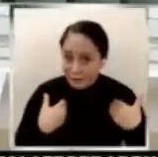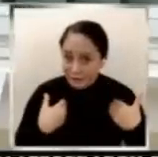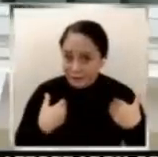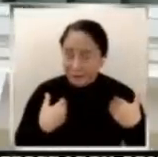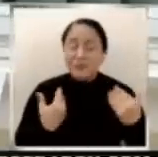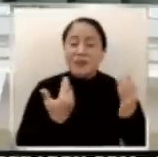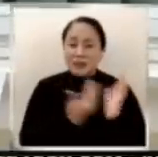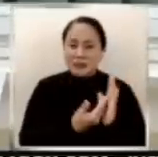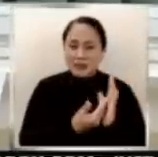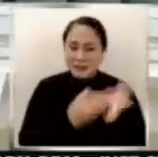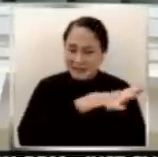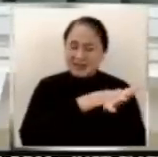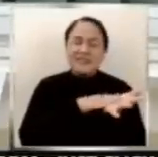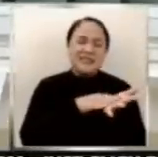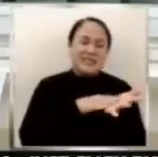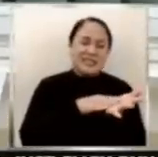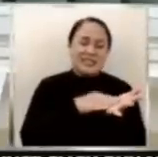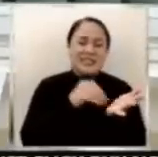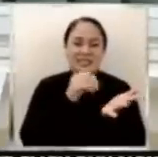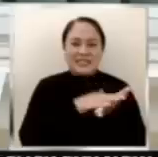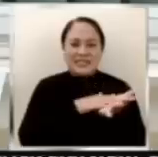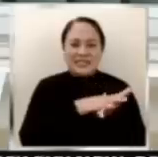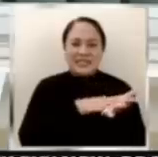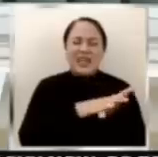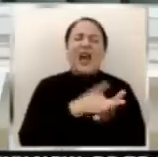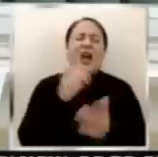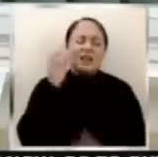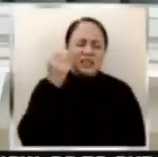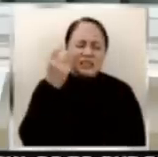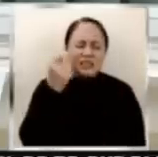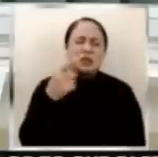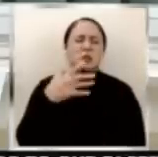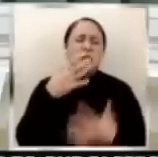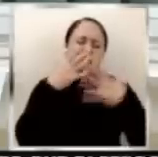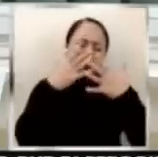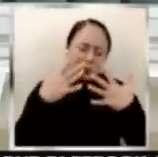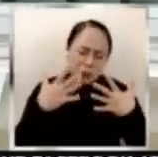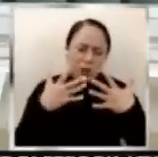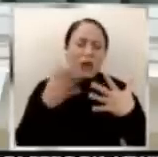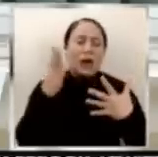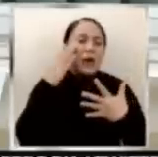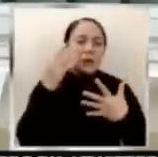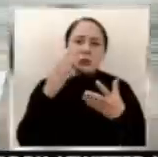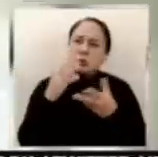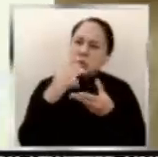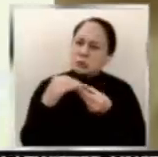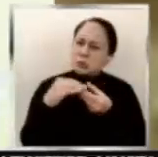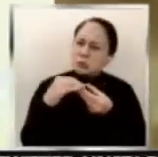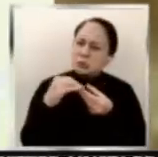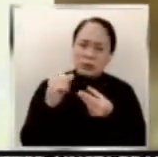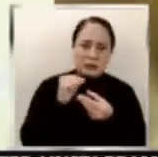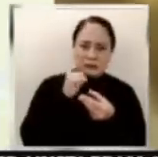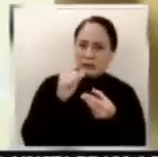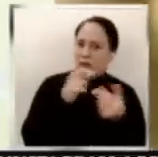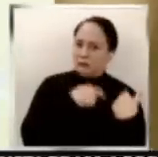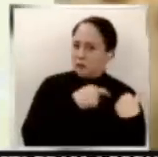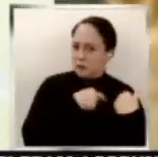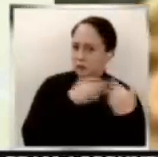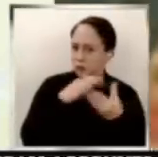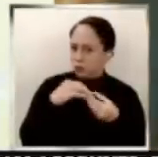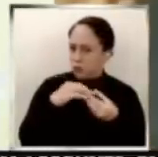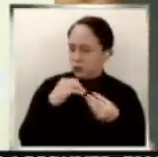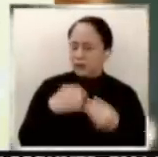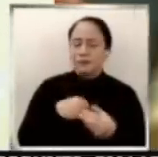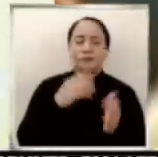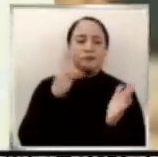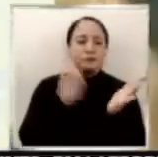excuse yung ikaw ay bereaved, ikaw ay nagluluksa, na ikaw ay gagawa ng mga irresponsible statement. Pumirma naman ang waiver